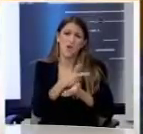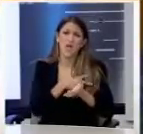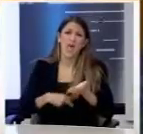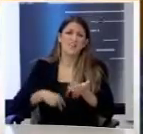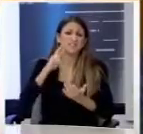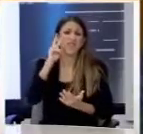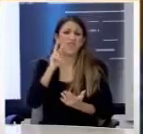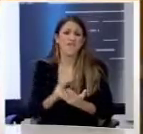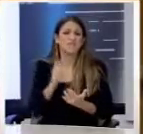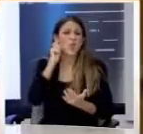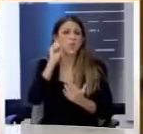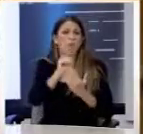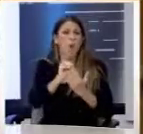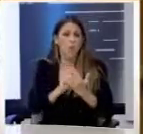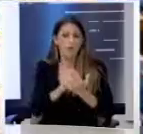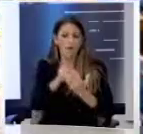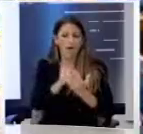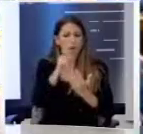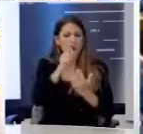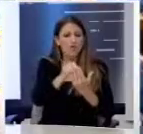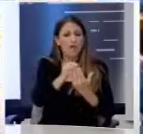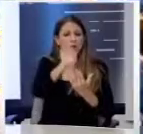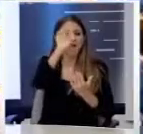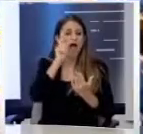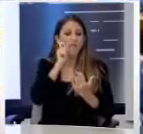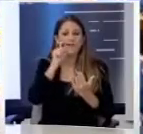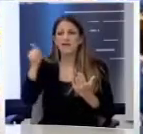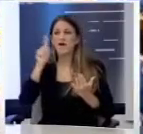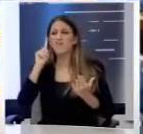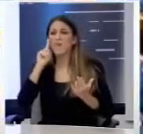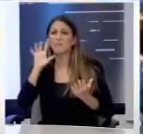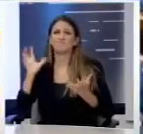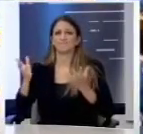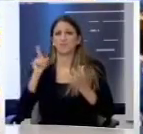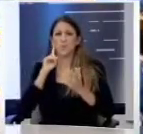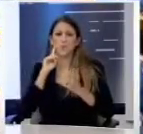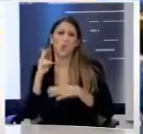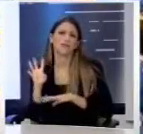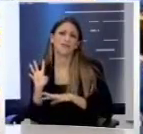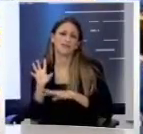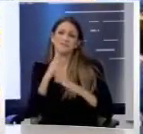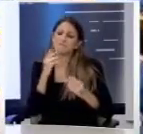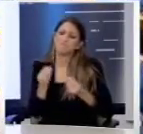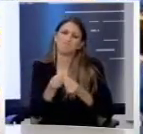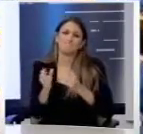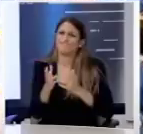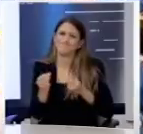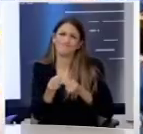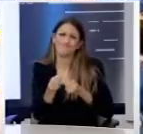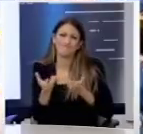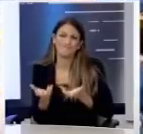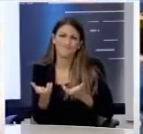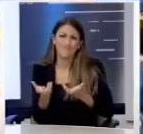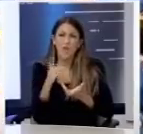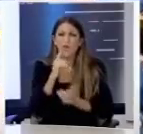κατάλογο. Στο όνομα ποιας λογικής επιστημονικής προσέγγισης, θρησκείας, θρησκευτικής προσήλωσης, που